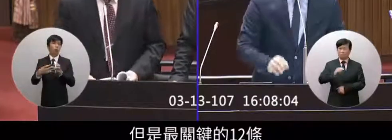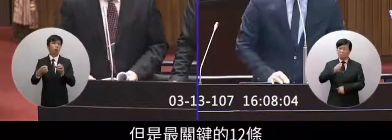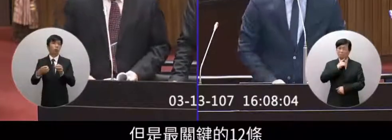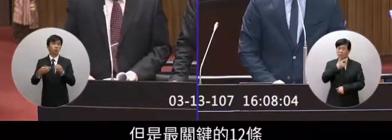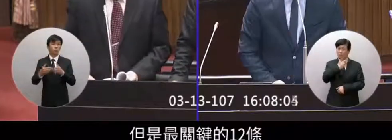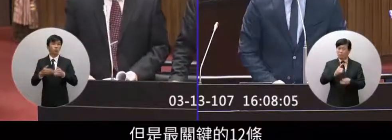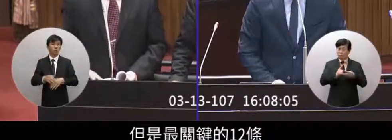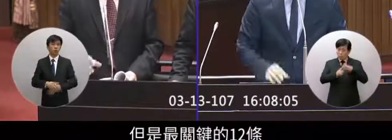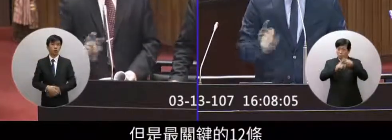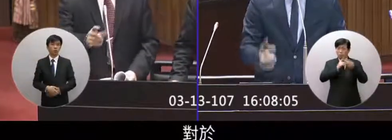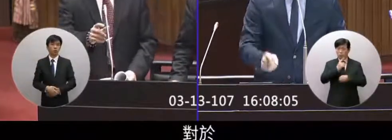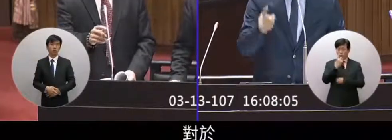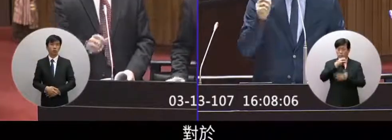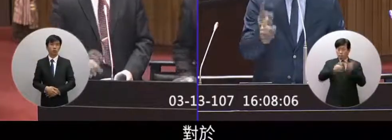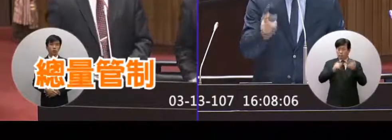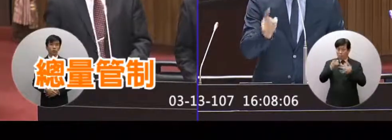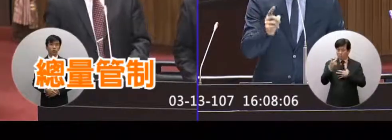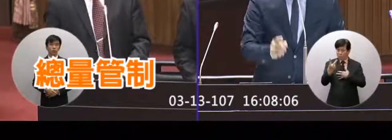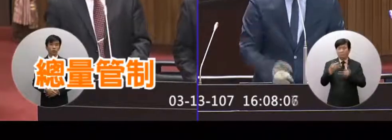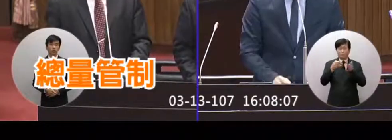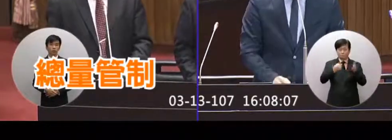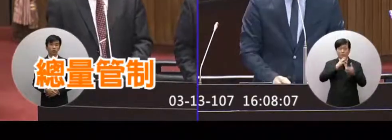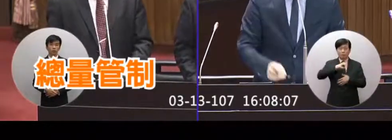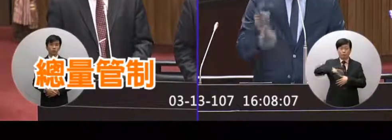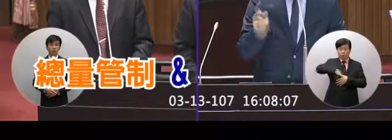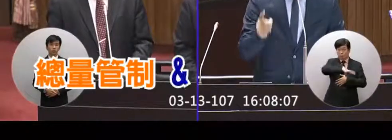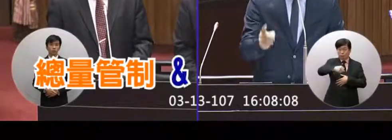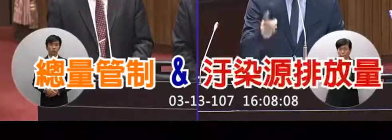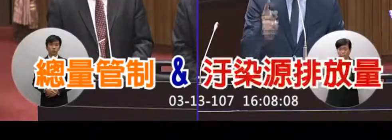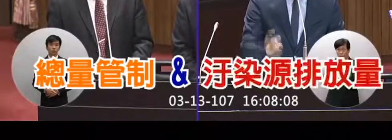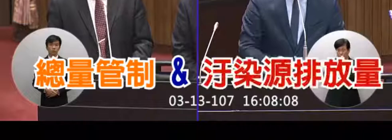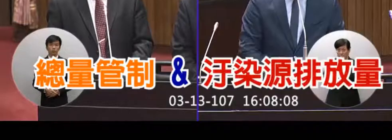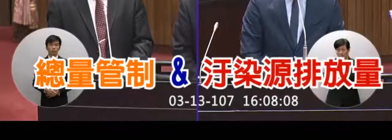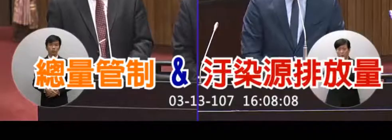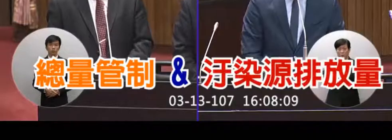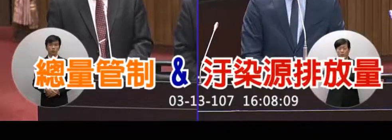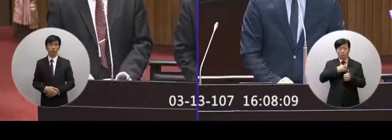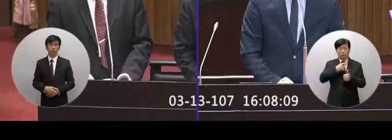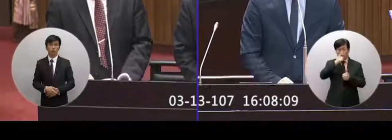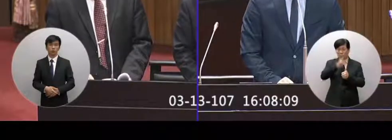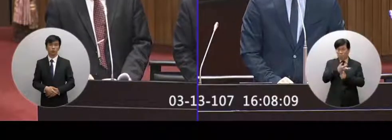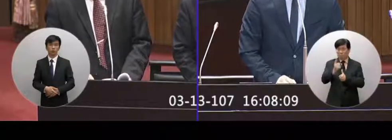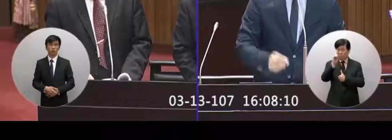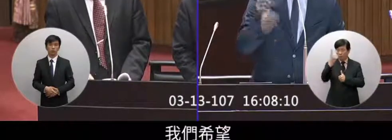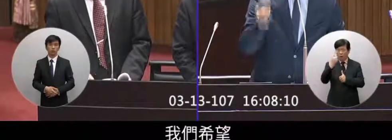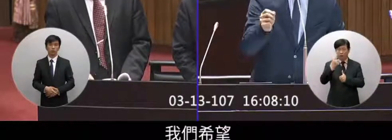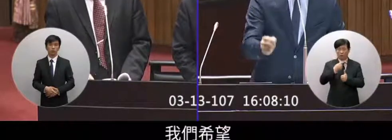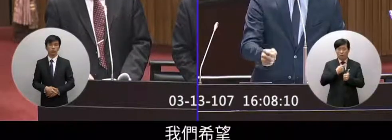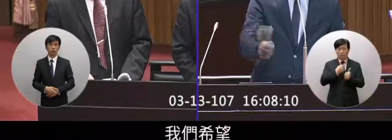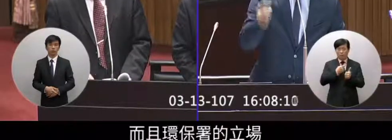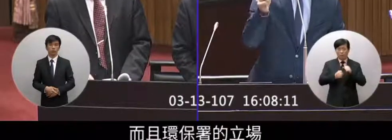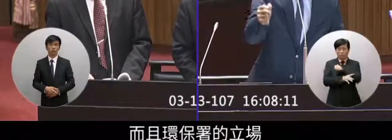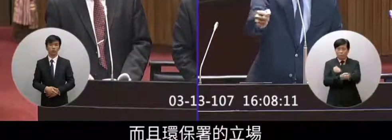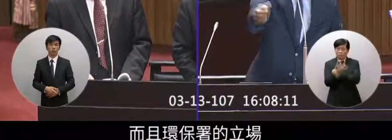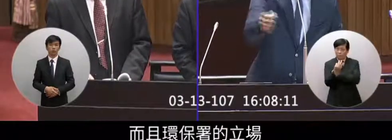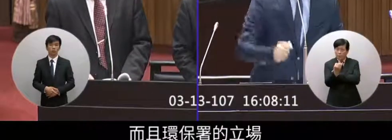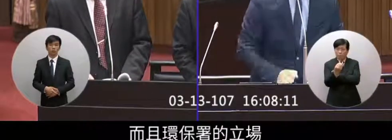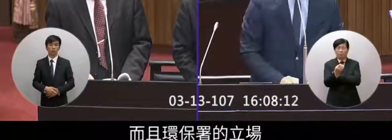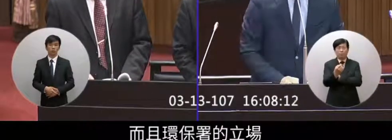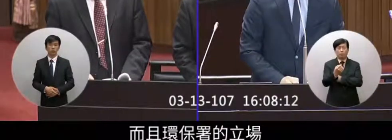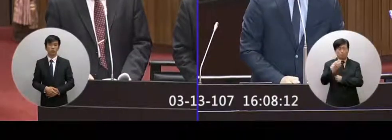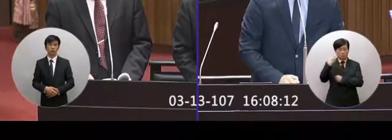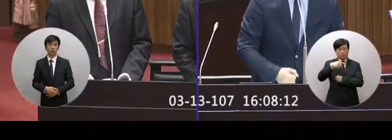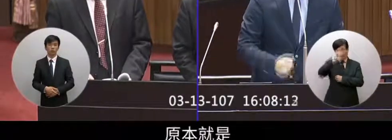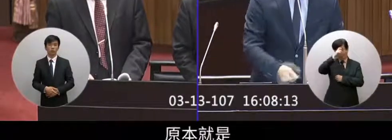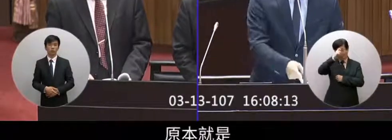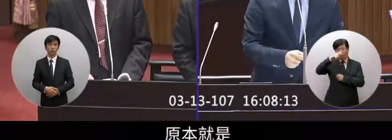是最关键的12条，对于总量管制以及污染源排放量，我们希望，而且环保署的